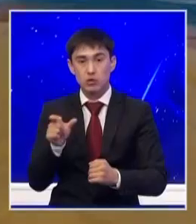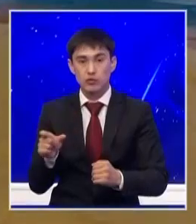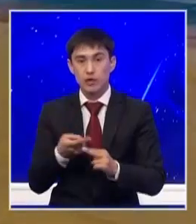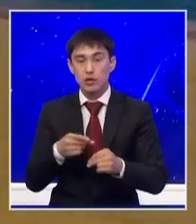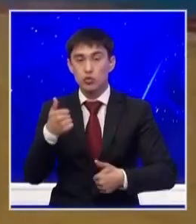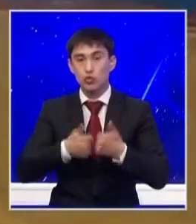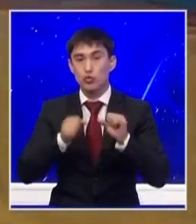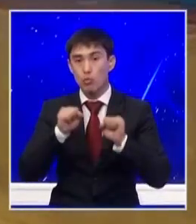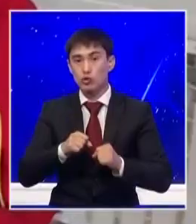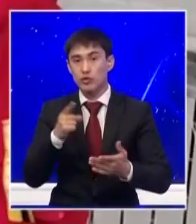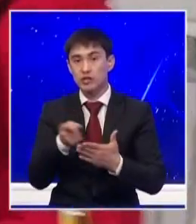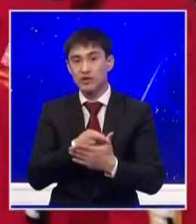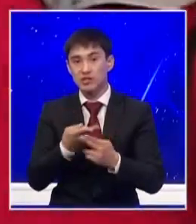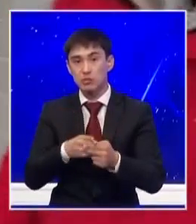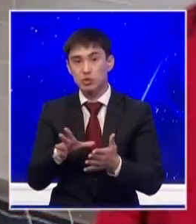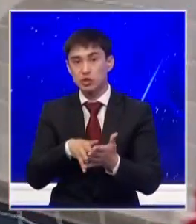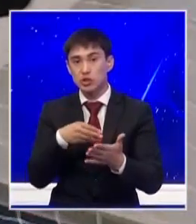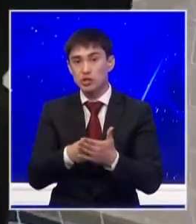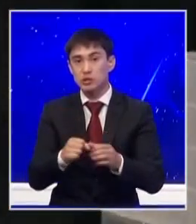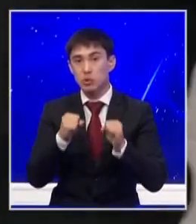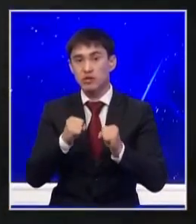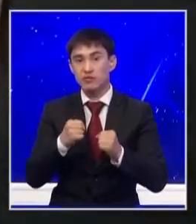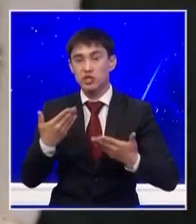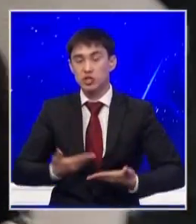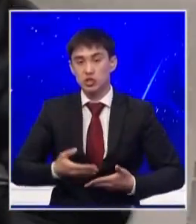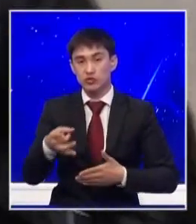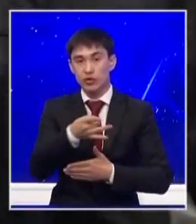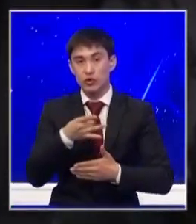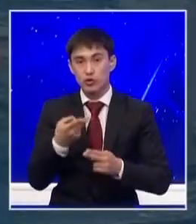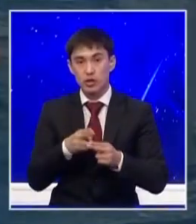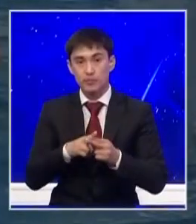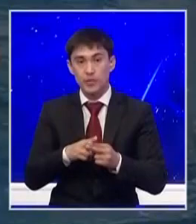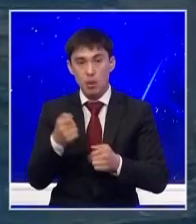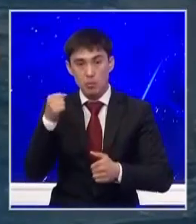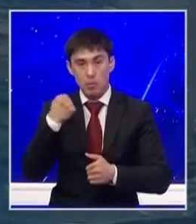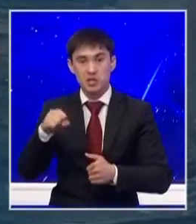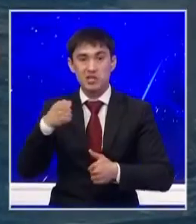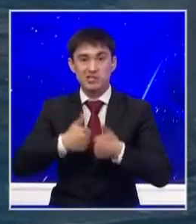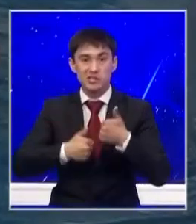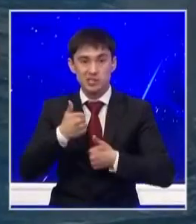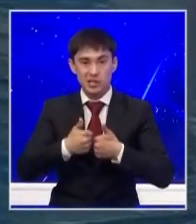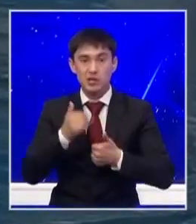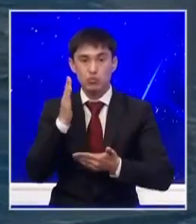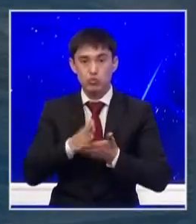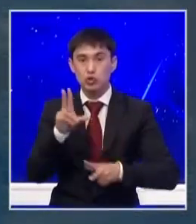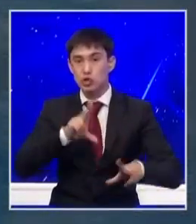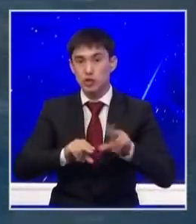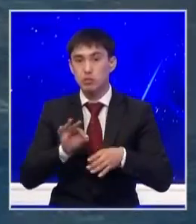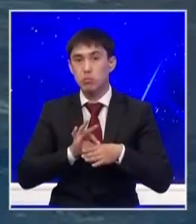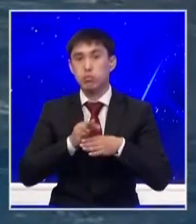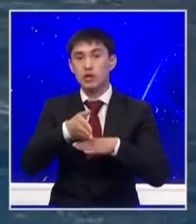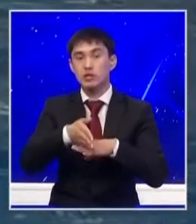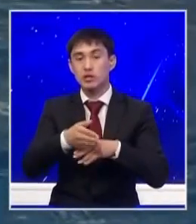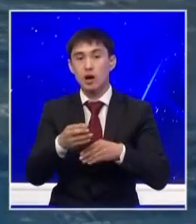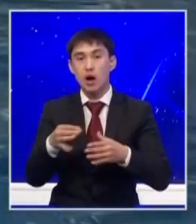турнир можно назвать одним из самых значимых спортивной жизни нашего региона Ведь у Победителей и состязания появится шанс пройти